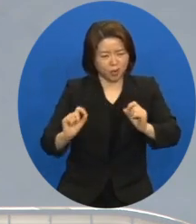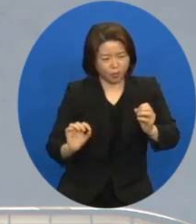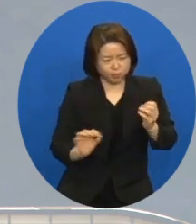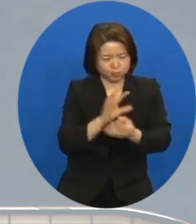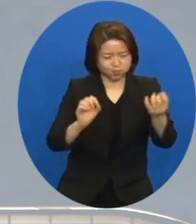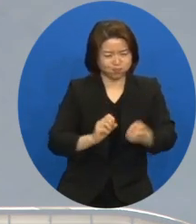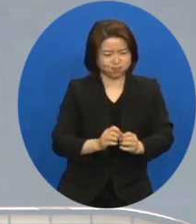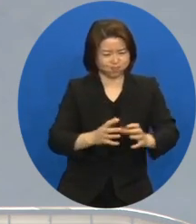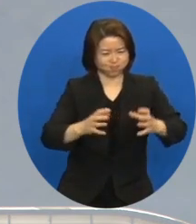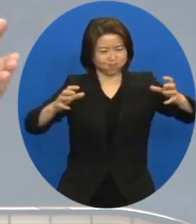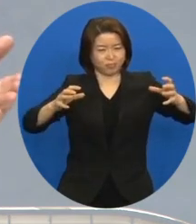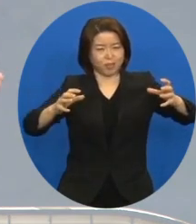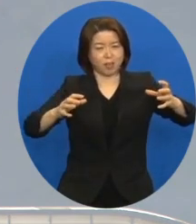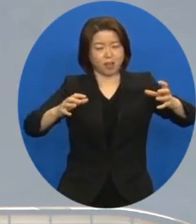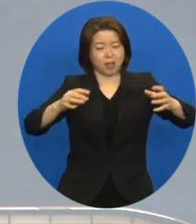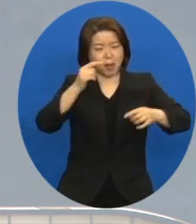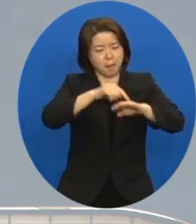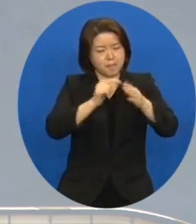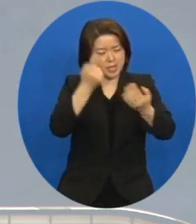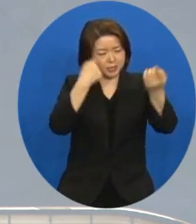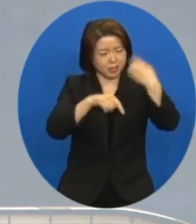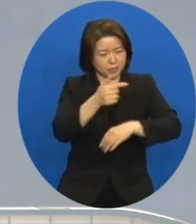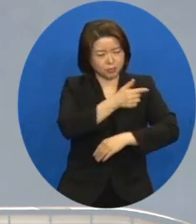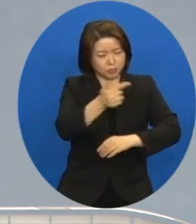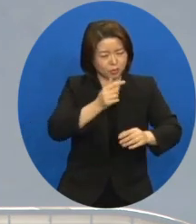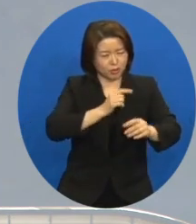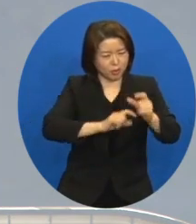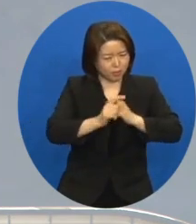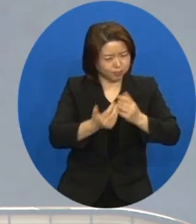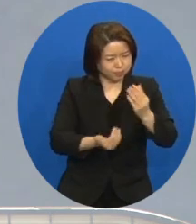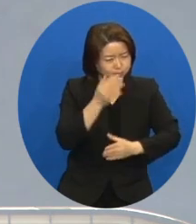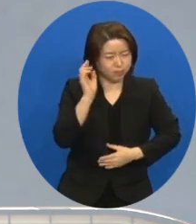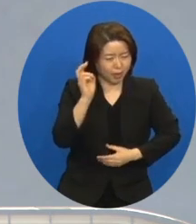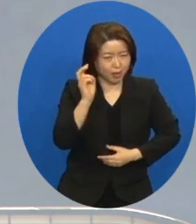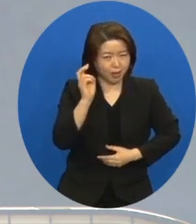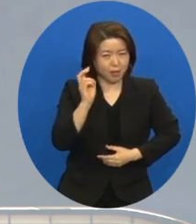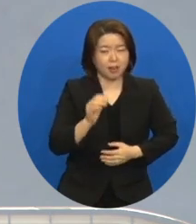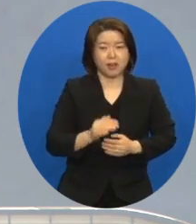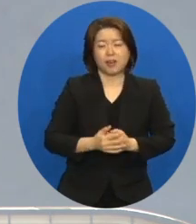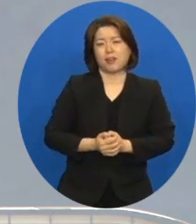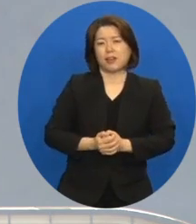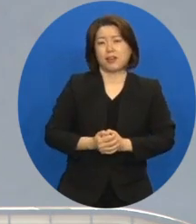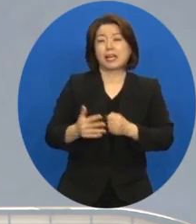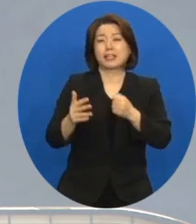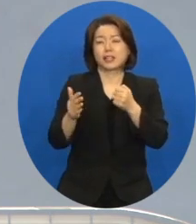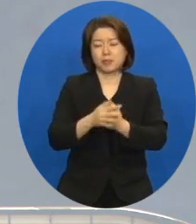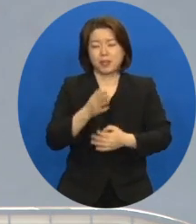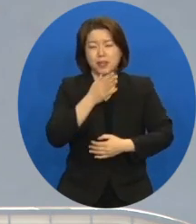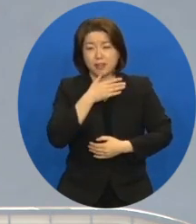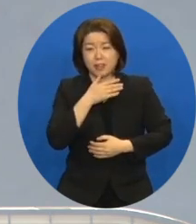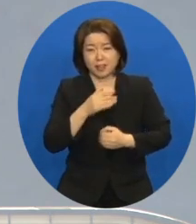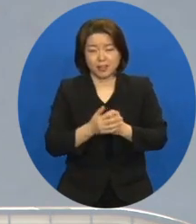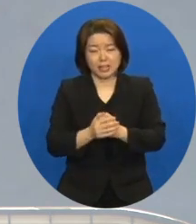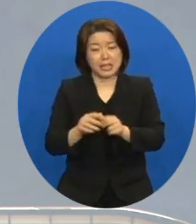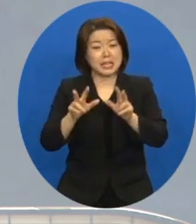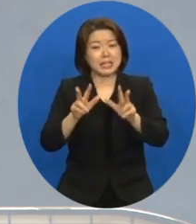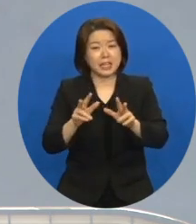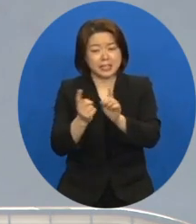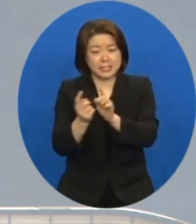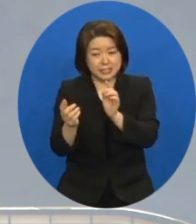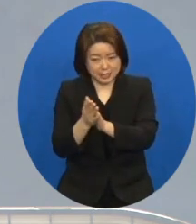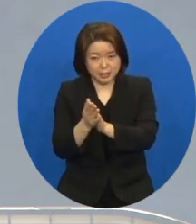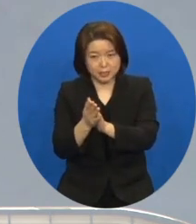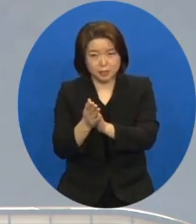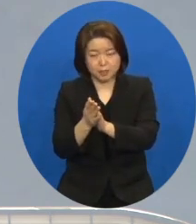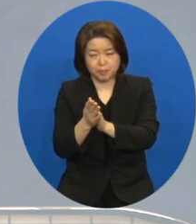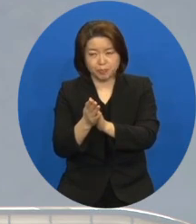심각해지고 상처는 더 크게 받을 것이 뻔해요. 그래서 사도 바울이 내가 직접